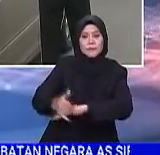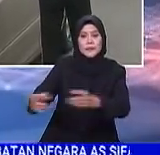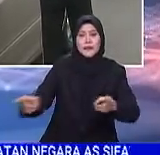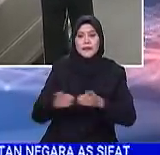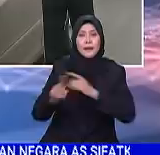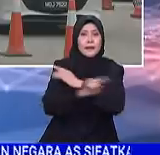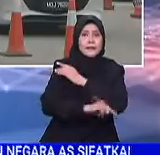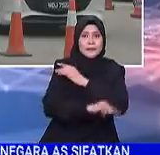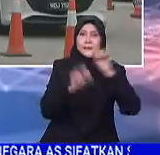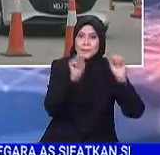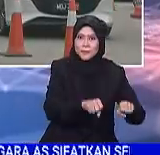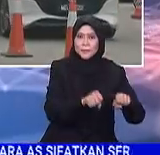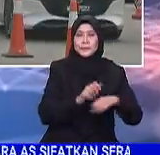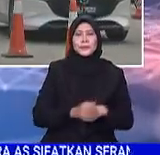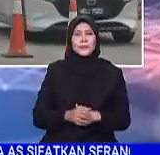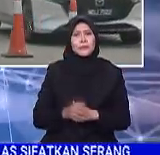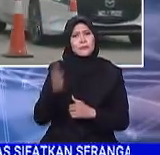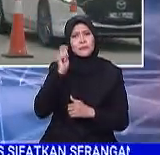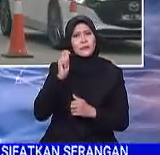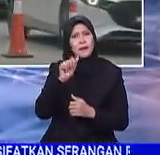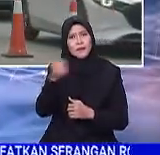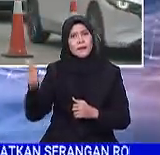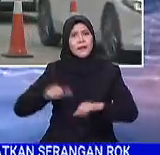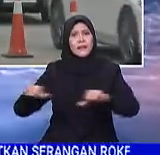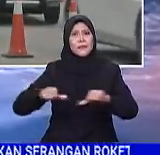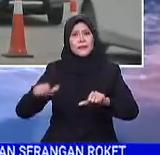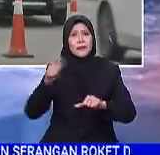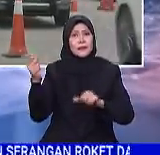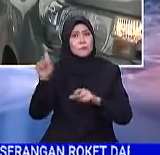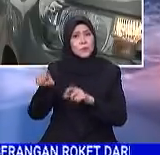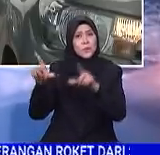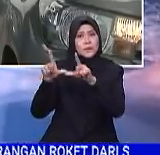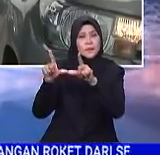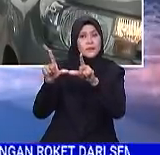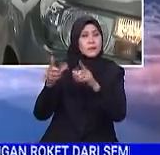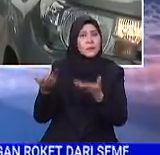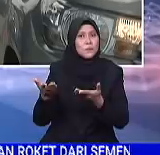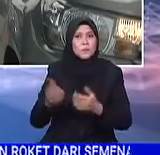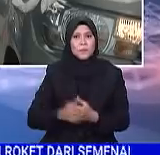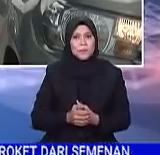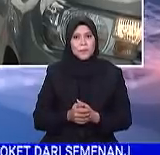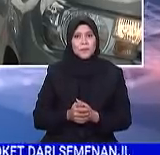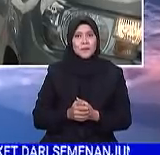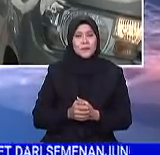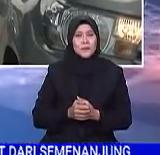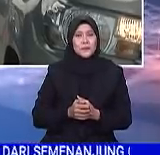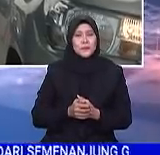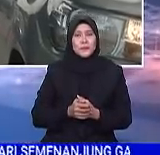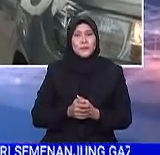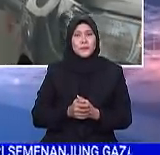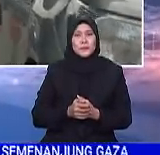negeri. Tadi disebutkan ada aktiviti lain yang memerlukan permit dan tidak. Yes. Jadi untuk